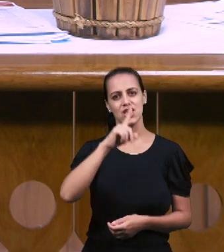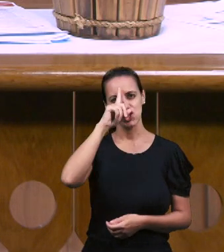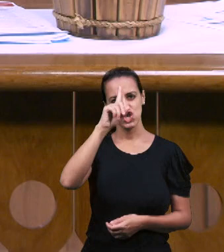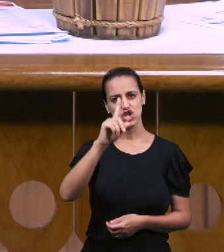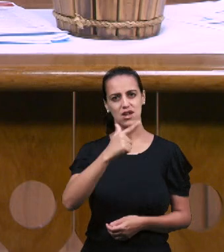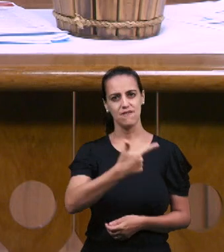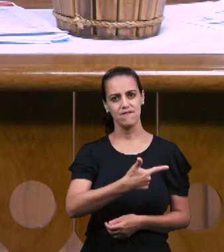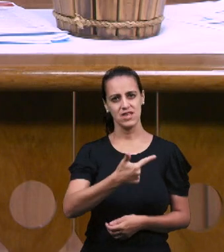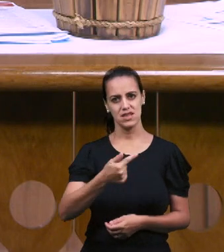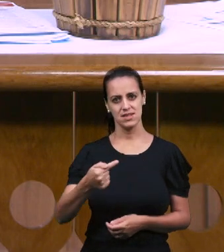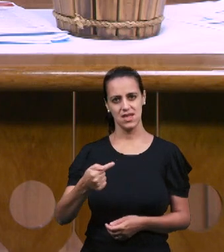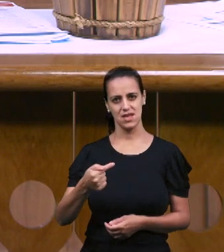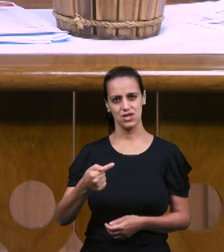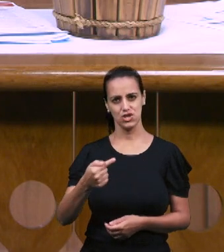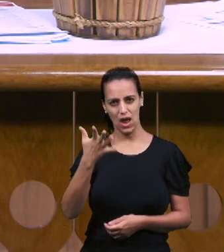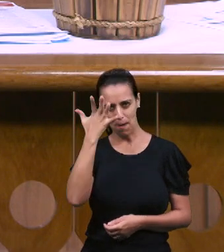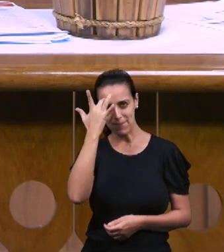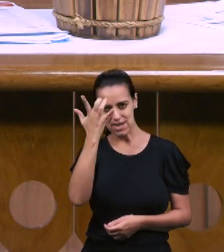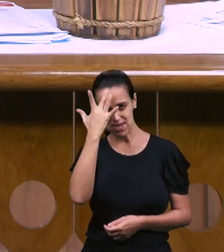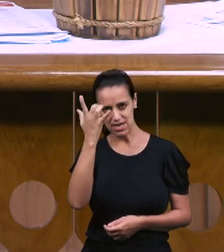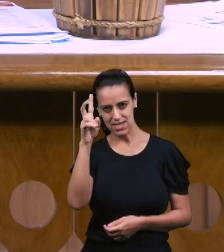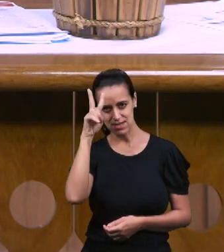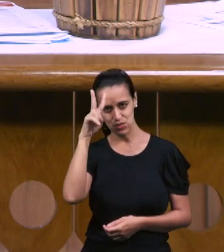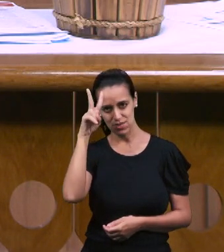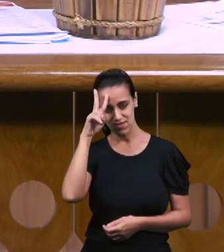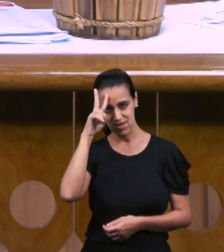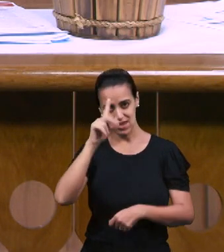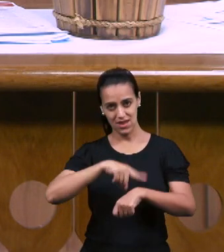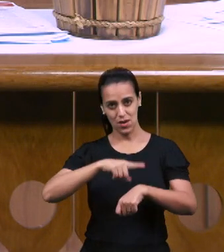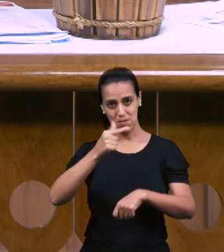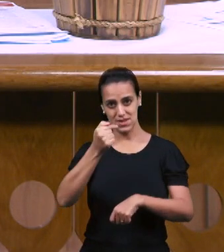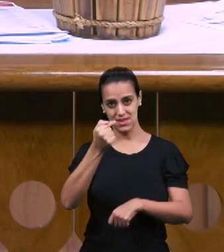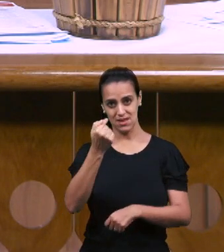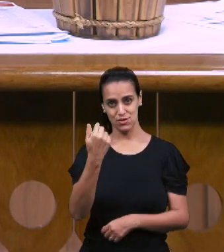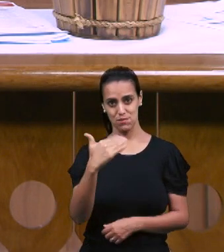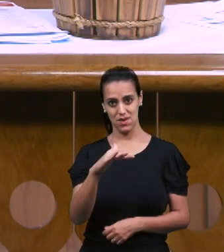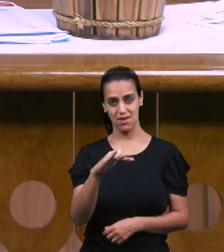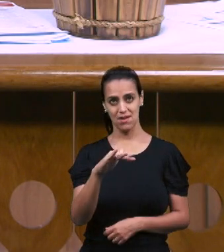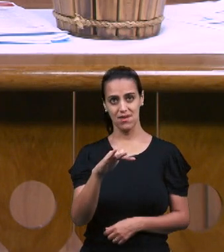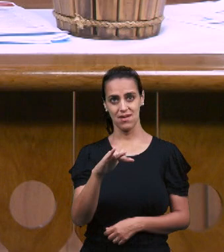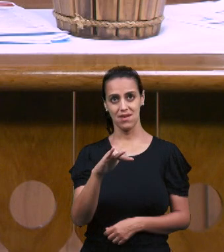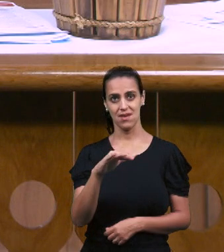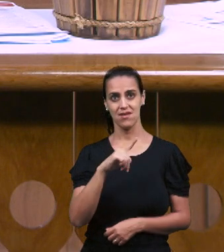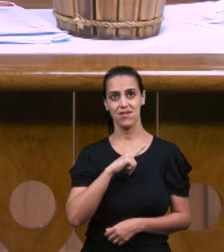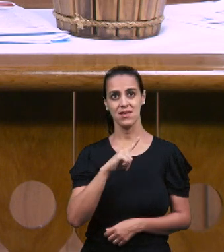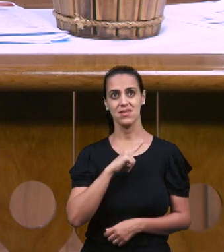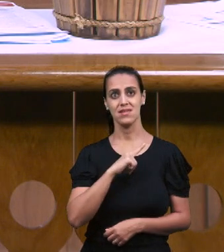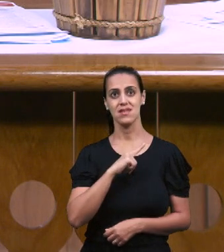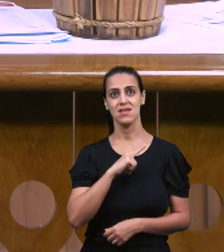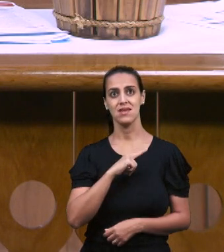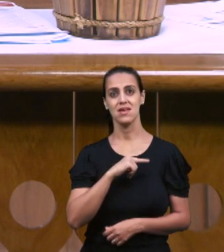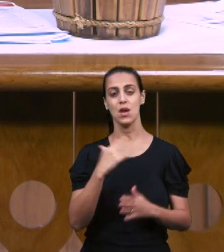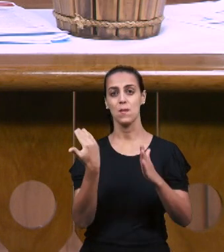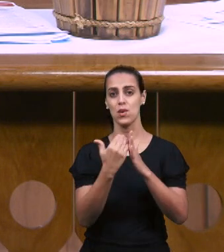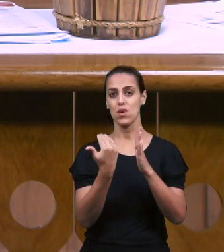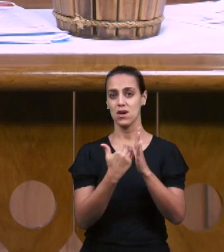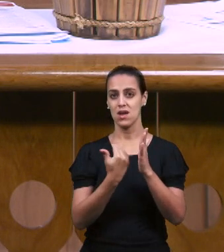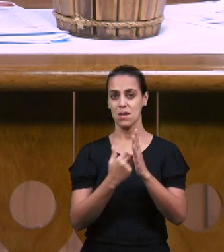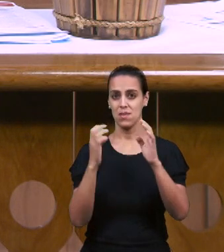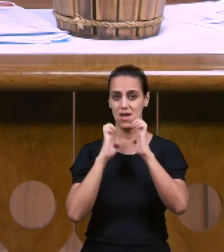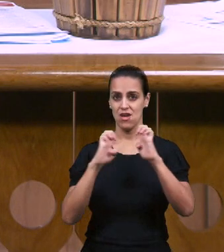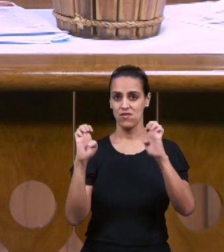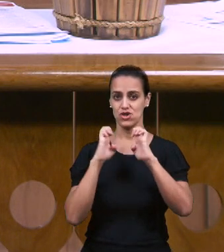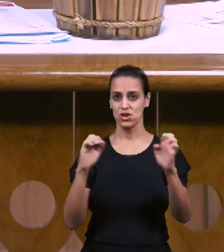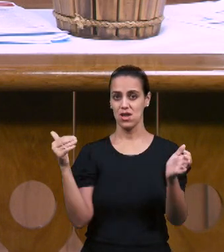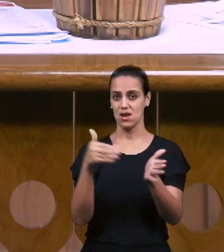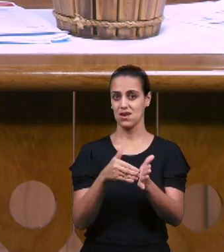27. Demain, lundi, à 19h30, il y aura une programmation, la